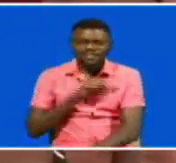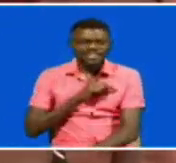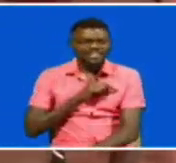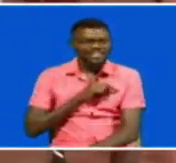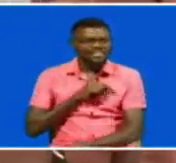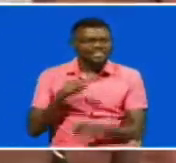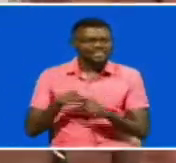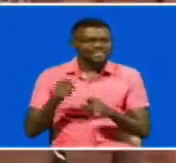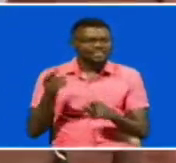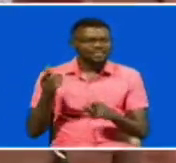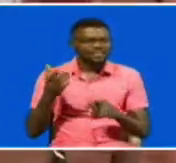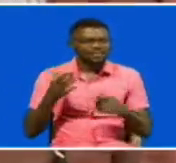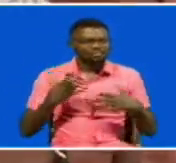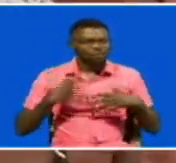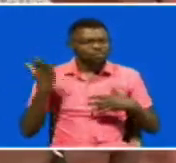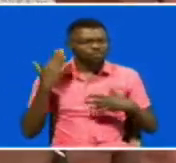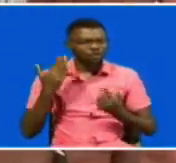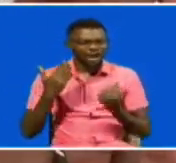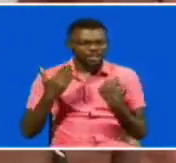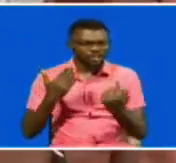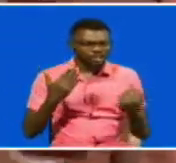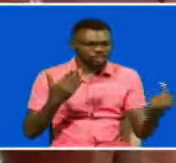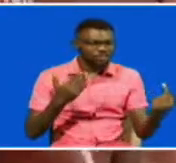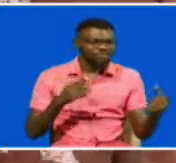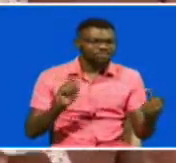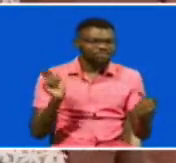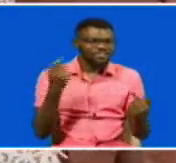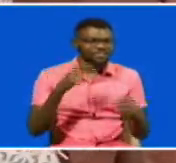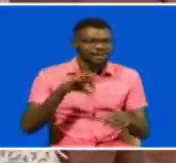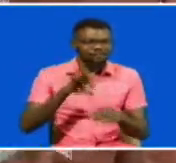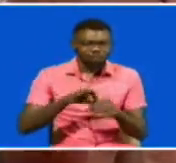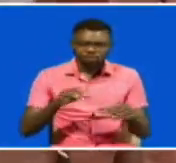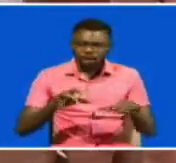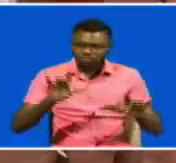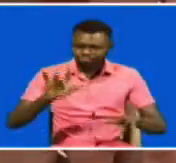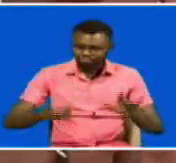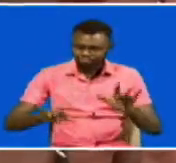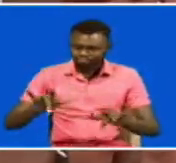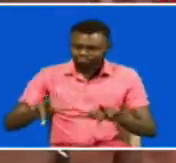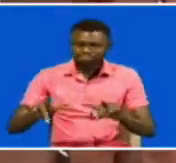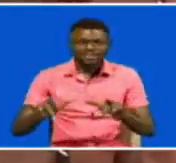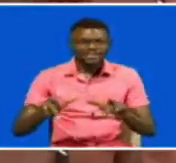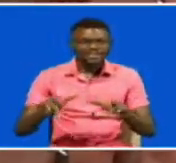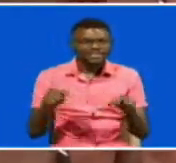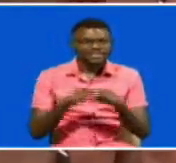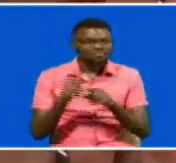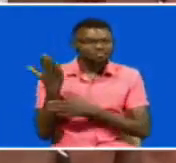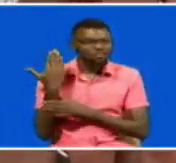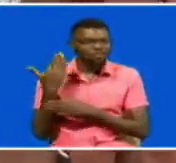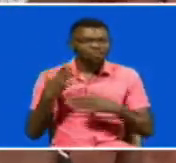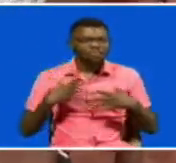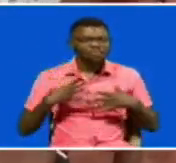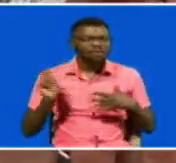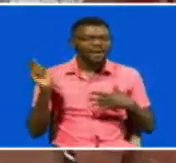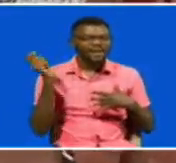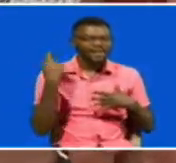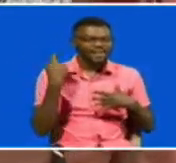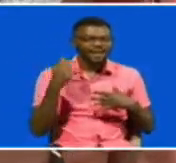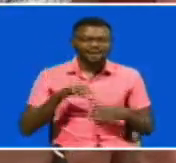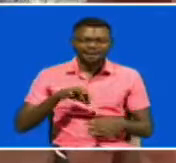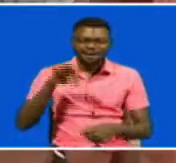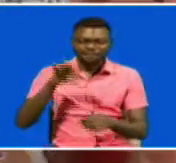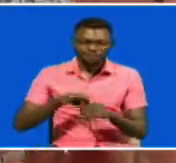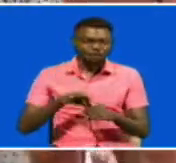wakati kila Mkenya alitambuliwa na ile biometric. Sava ilikuwa wazi wakati kila Mkenya alipatiwa